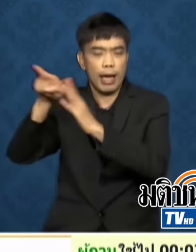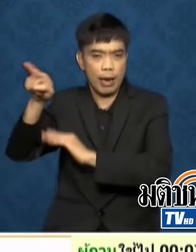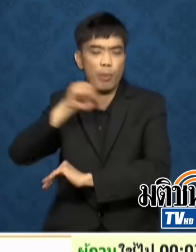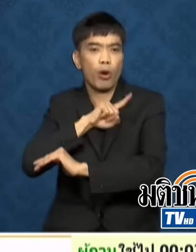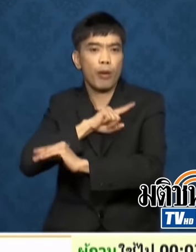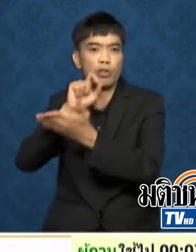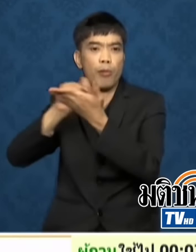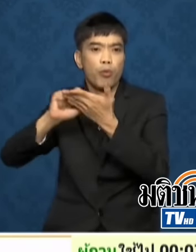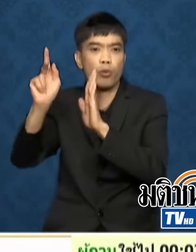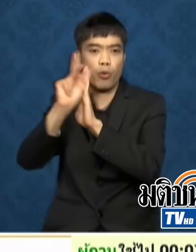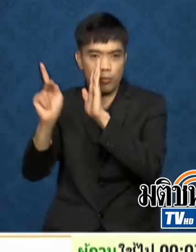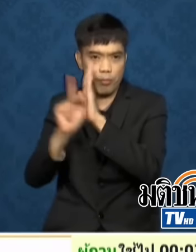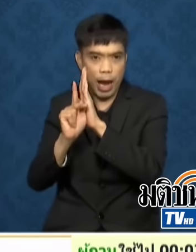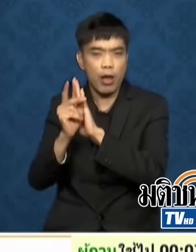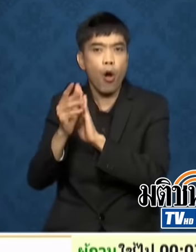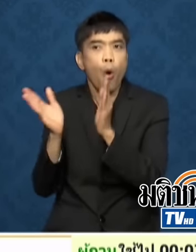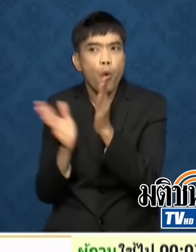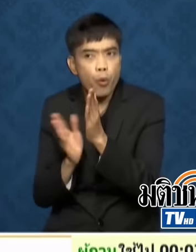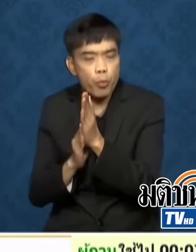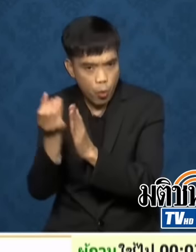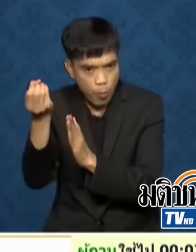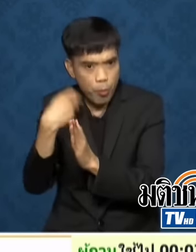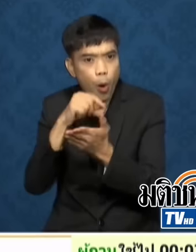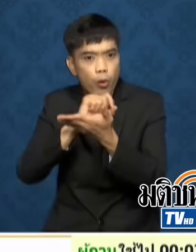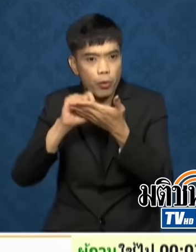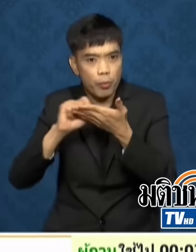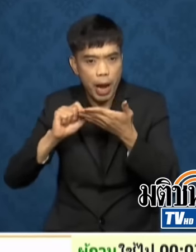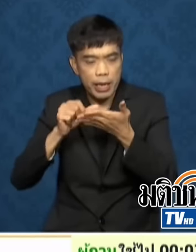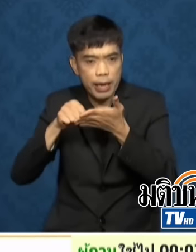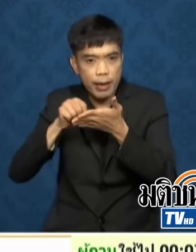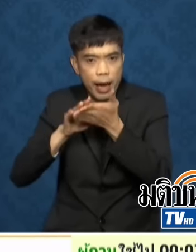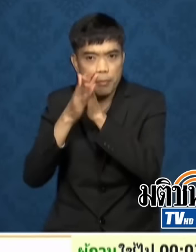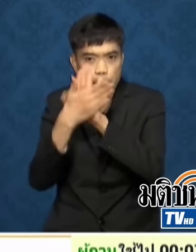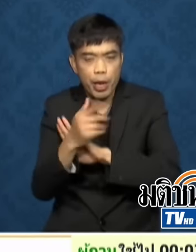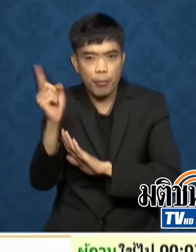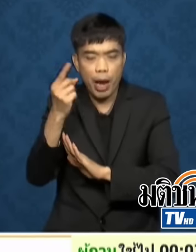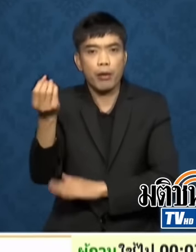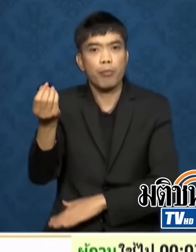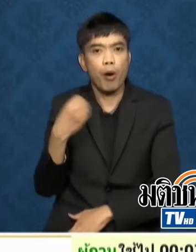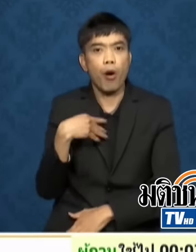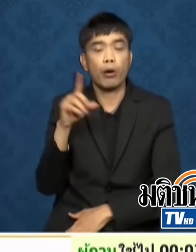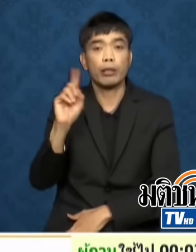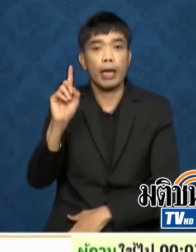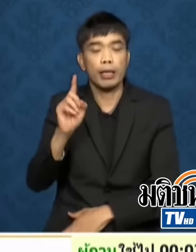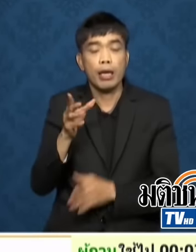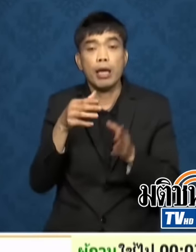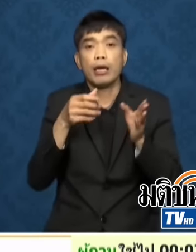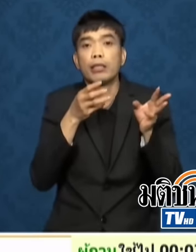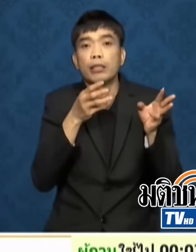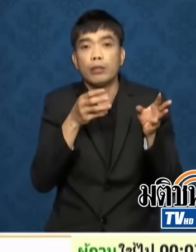ยนเนี่ยคือท่านเปลี่ยนการร่างกฎหมายฉบับนี้ท่านเปลี่ยนหลักการจากการแก้